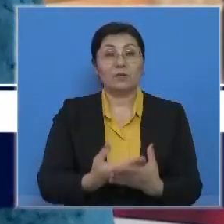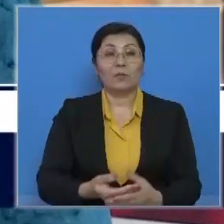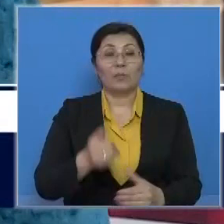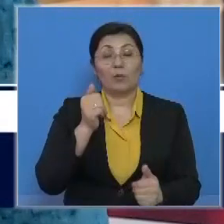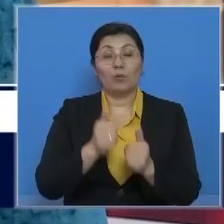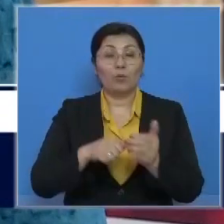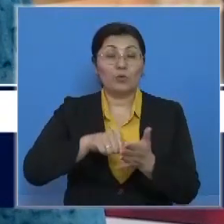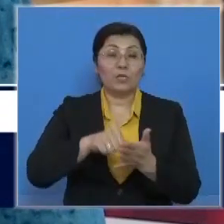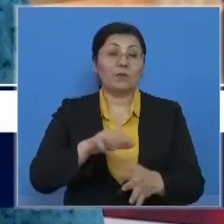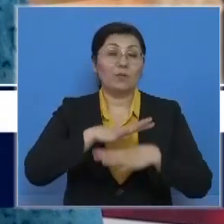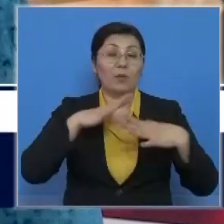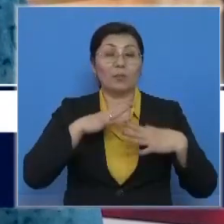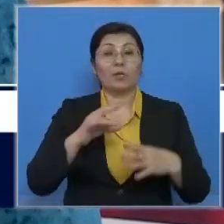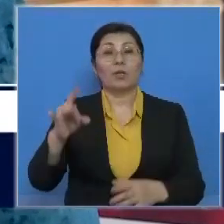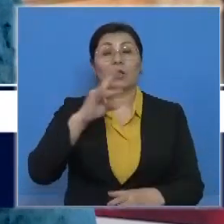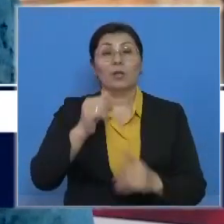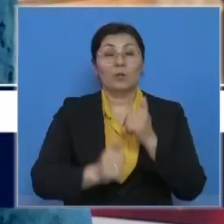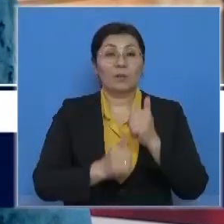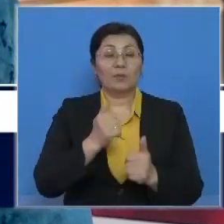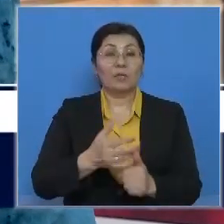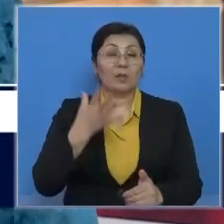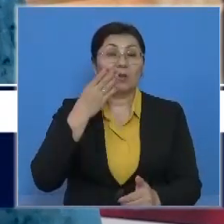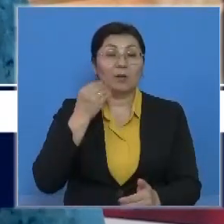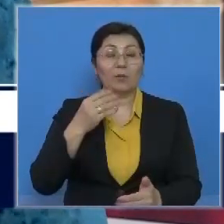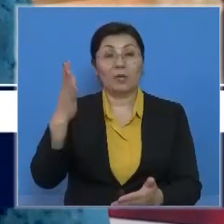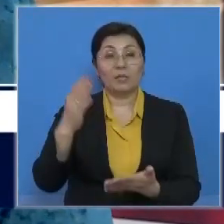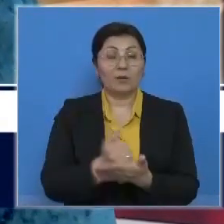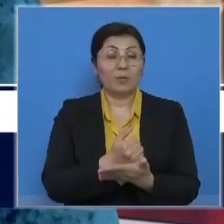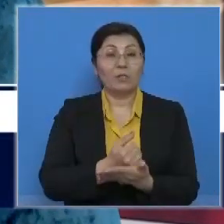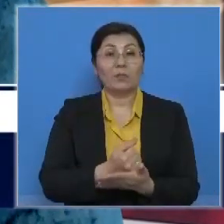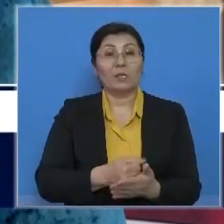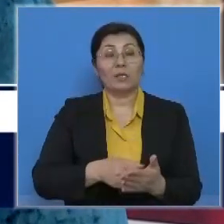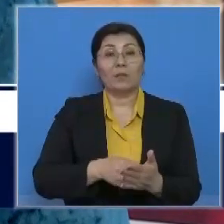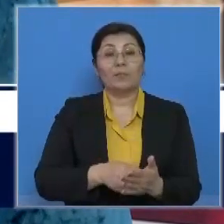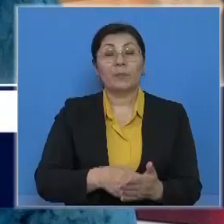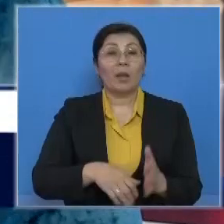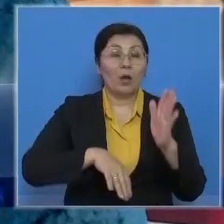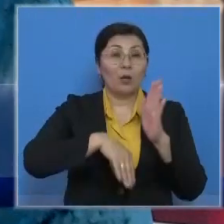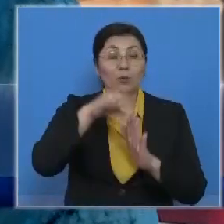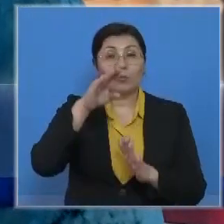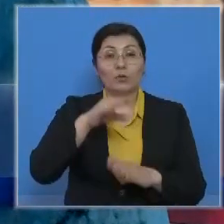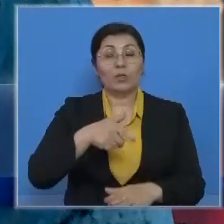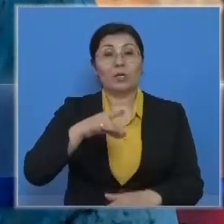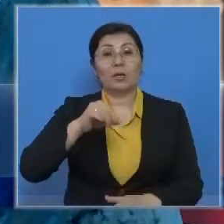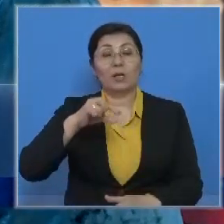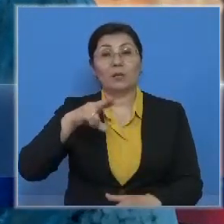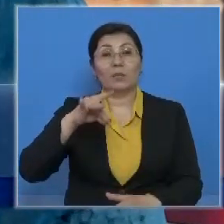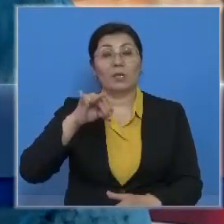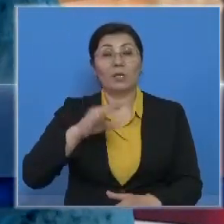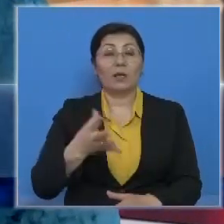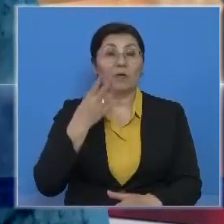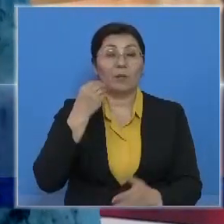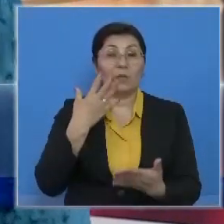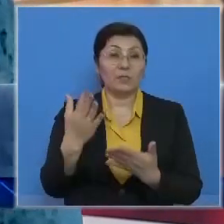конкурсах. Конкурсов мира, вот в Алмате мы выиграли 9 гран-призов. Прошлым летом мы ездили в Алмату,